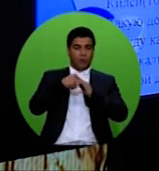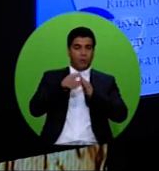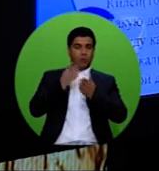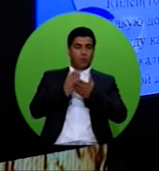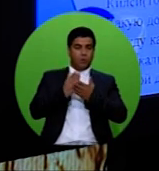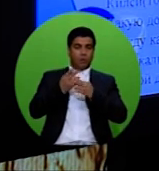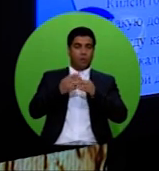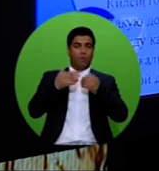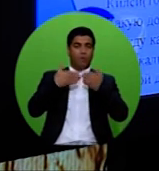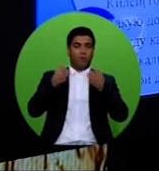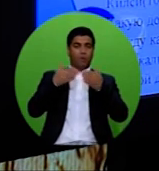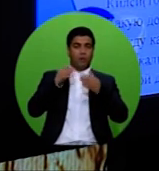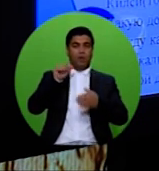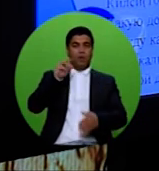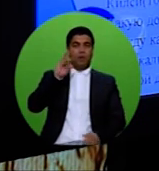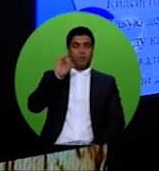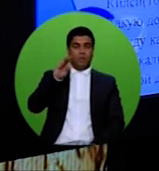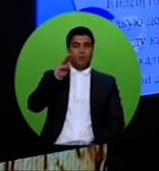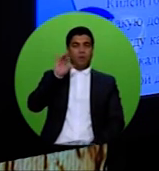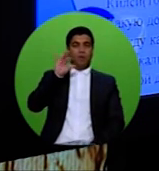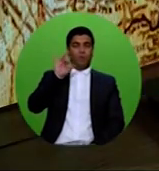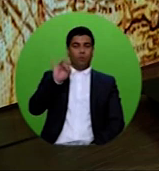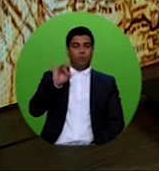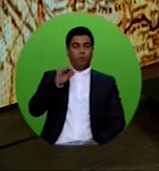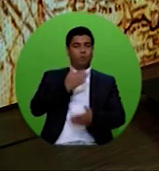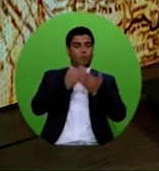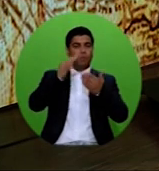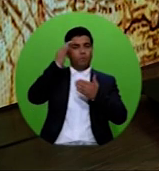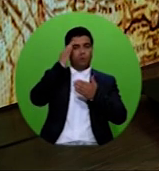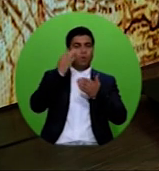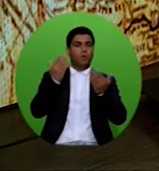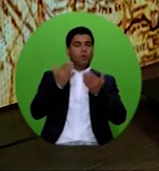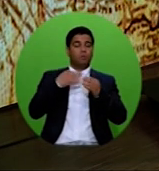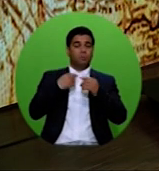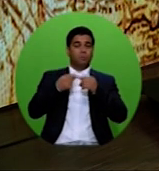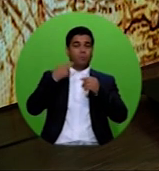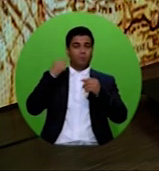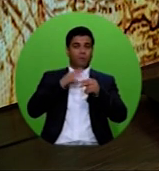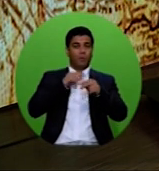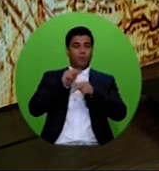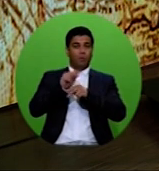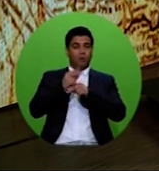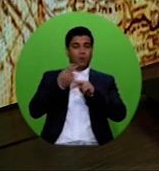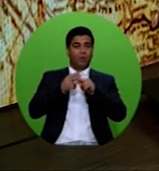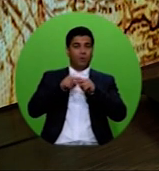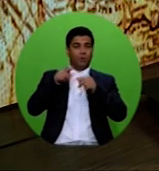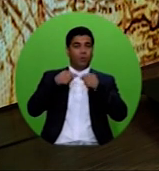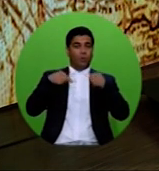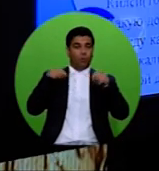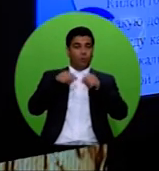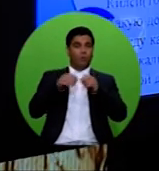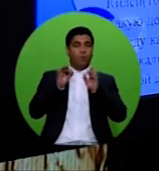расположены ворота Амира Тимура? Ну-ка вспоминайте, ребят, мы недавно изучили этот округ.